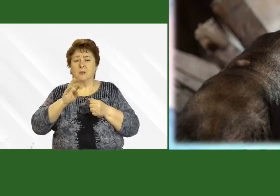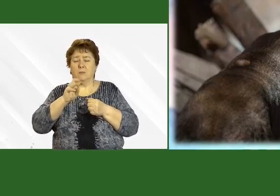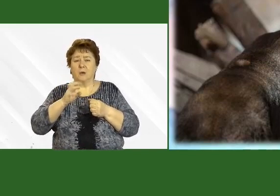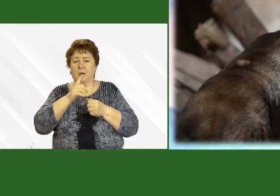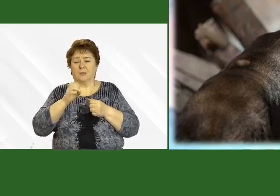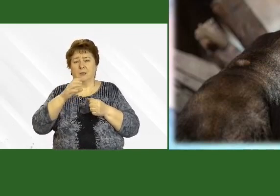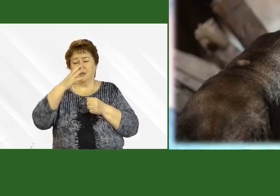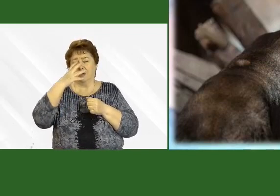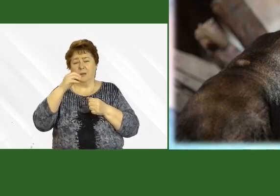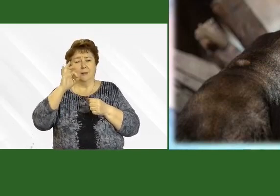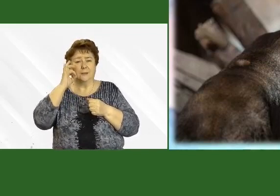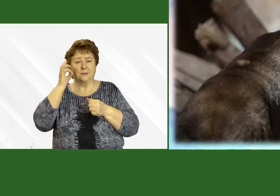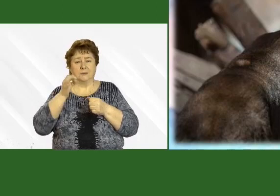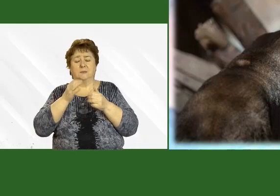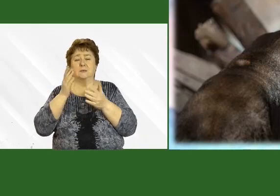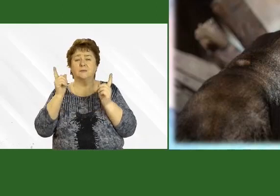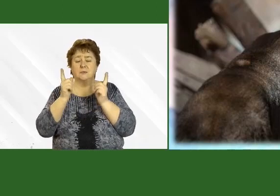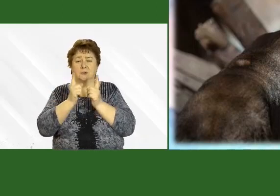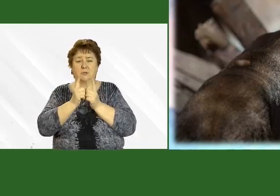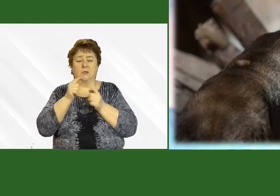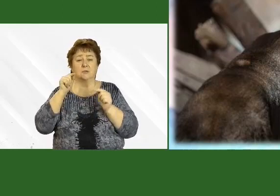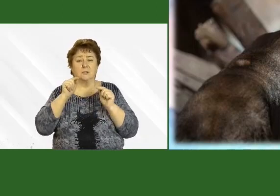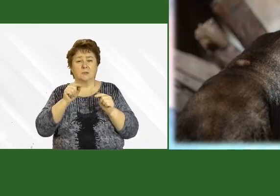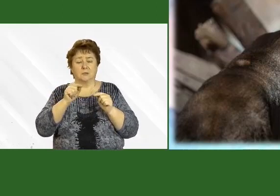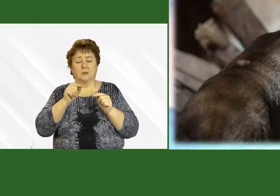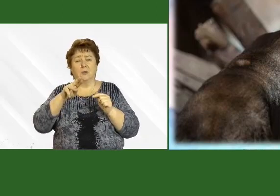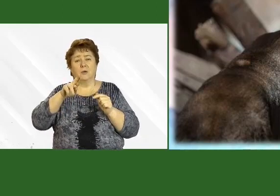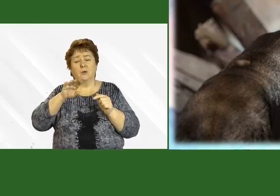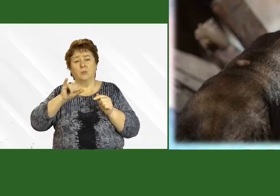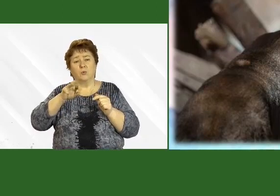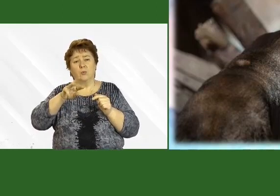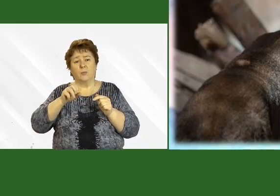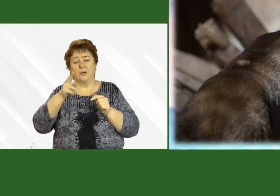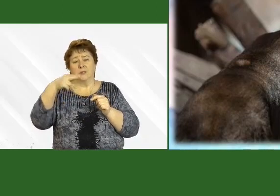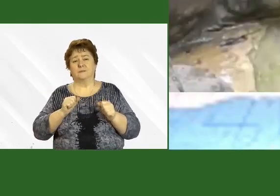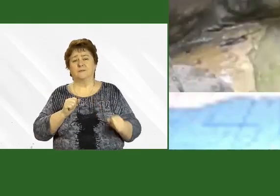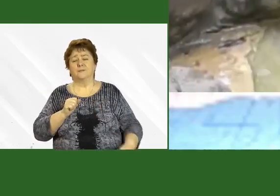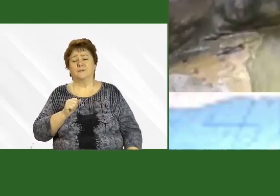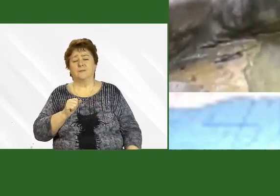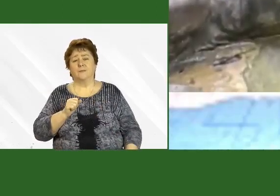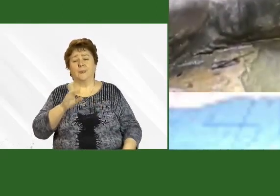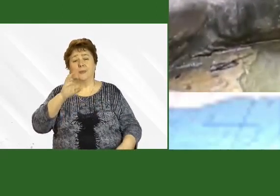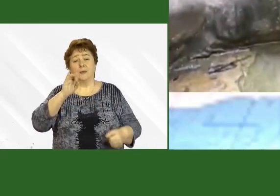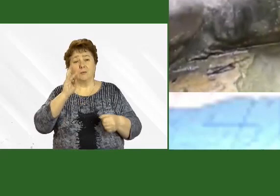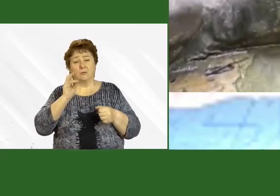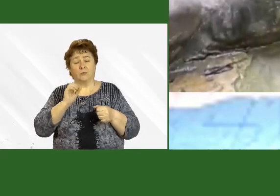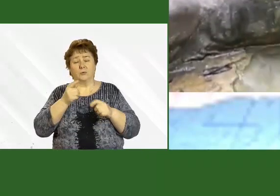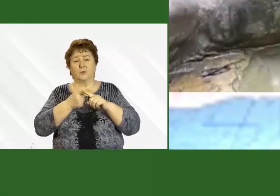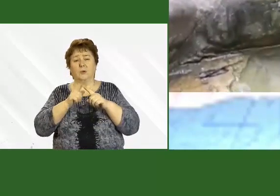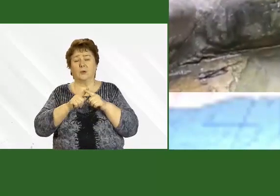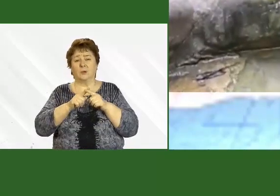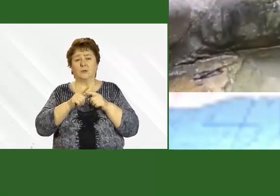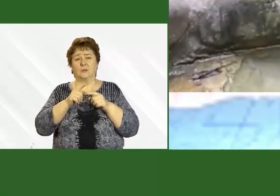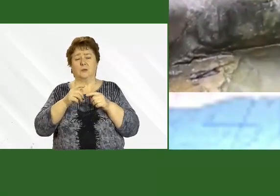лисицы встречаются здесь ума и дикобраз синод это